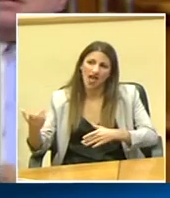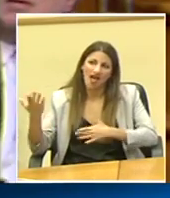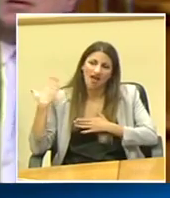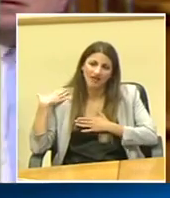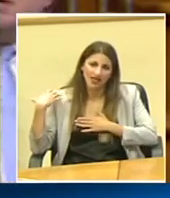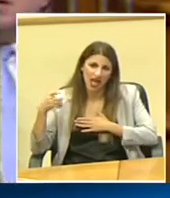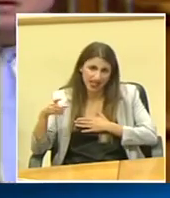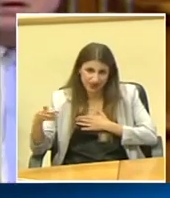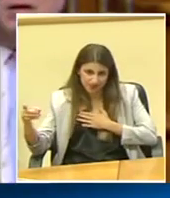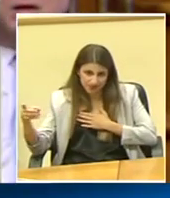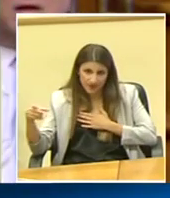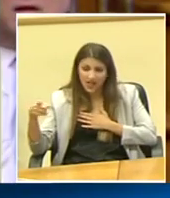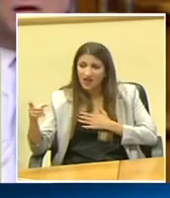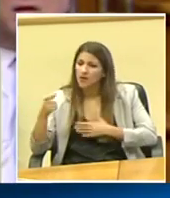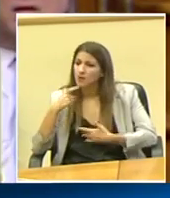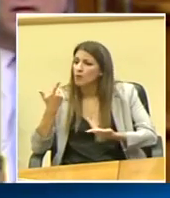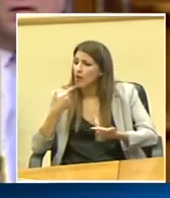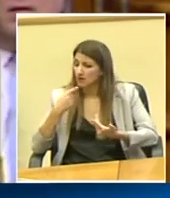οποίος, παρουσιάζοντας τον υπερπατριώτη,